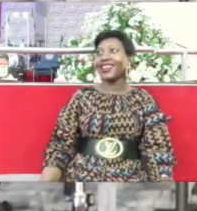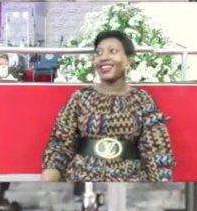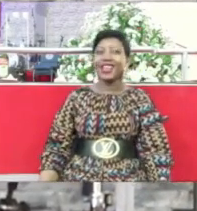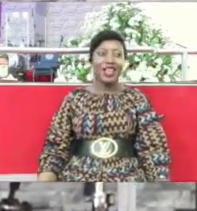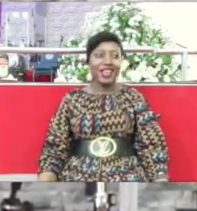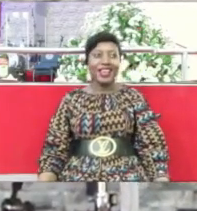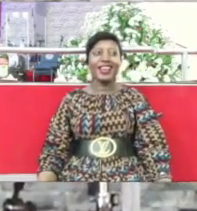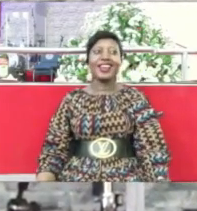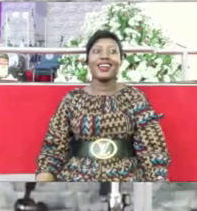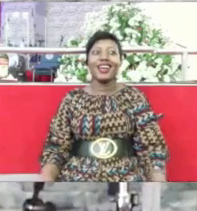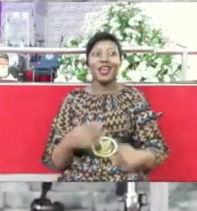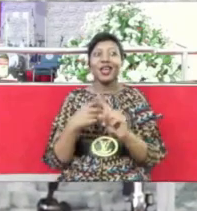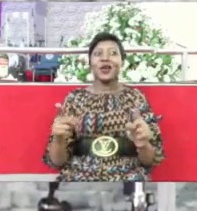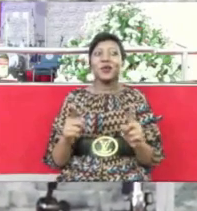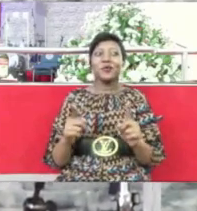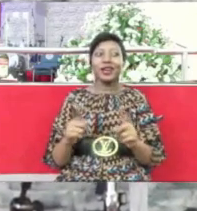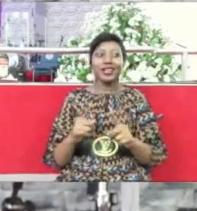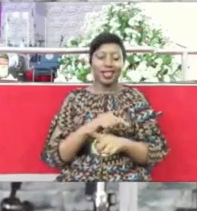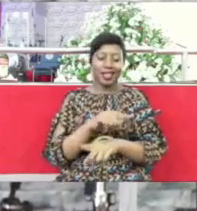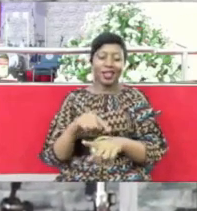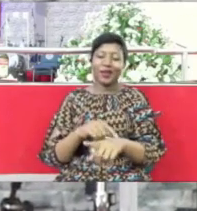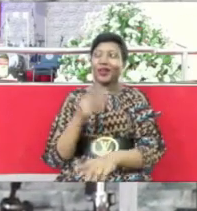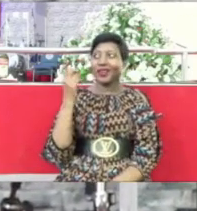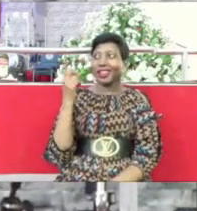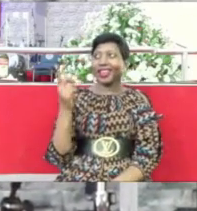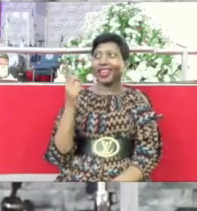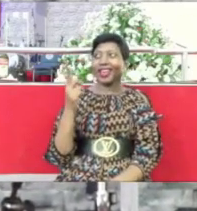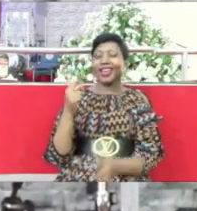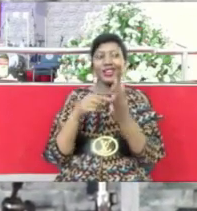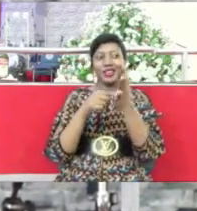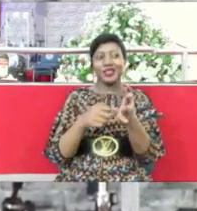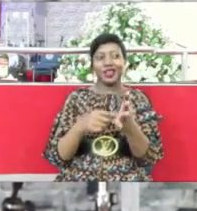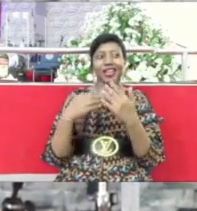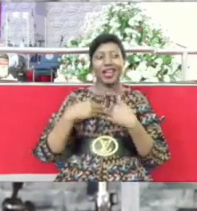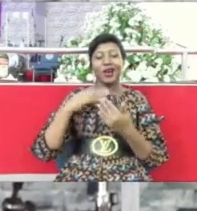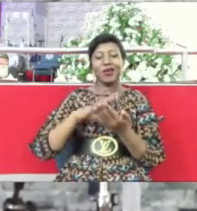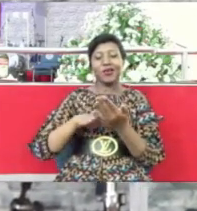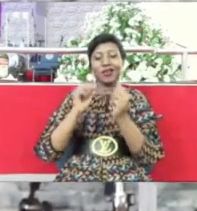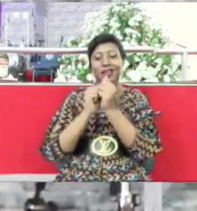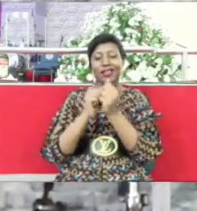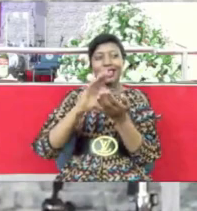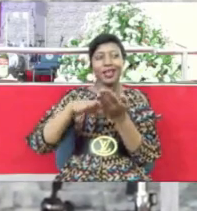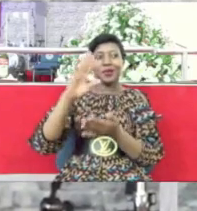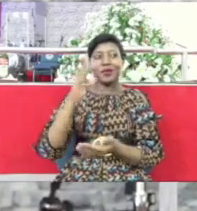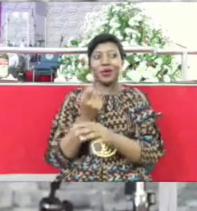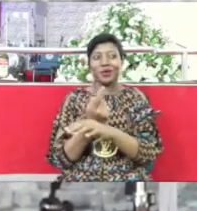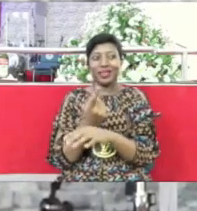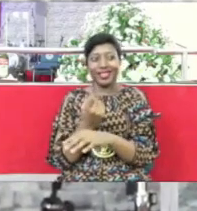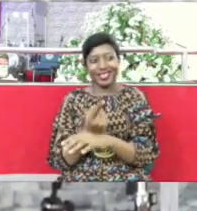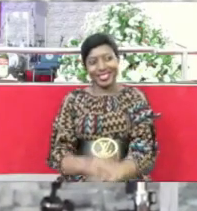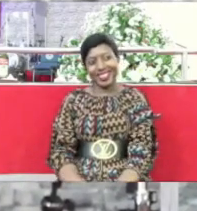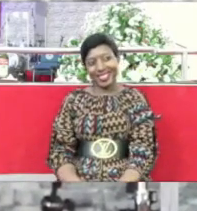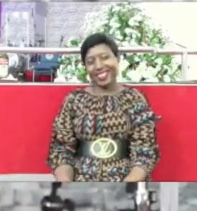na. Sasa nitumie hii ama nitumie ile? Nitumie hii. Asante. Tumekubaliana. Na